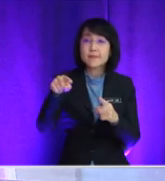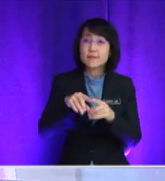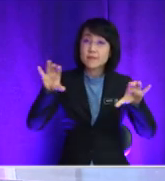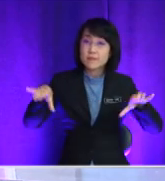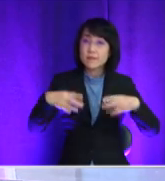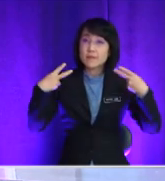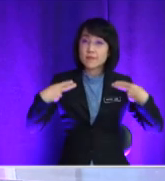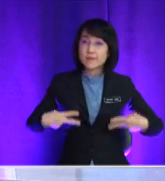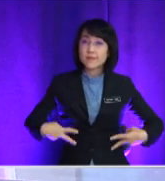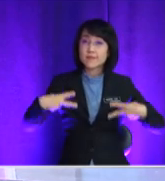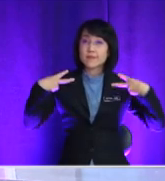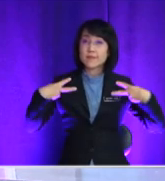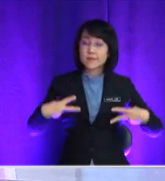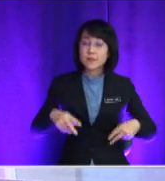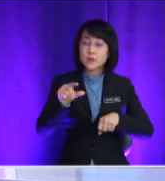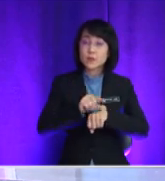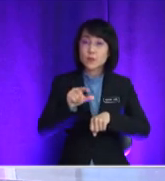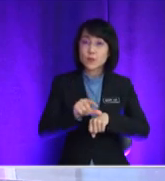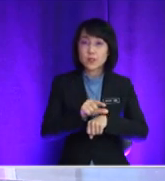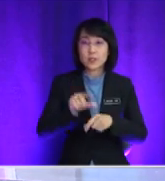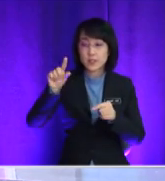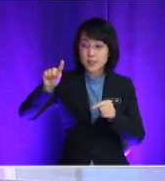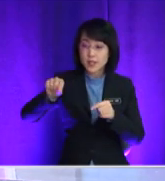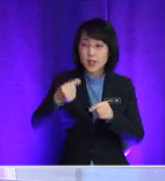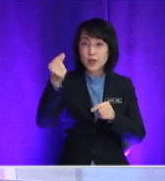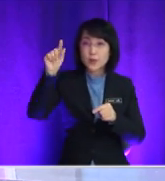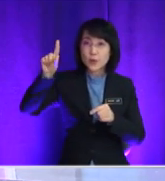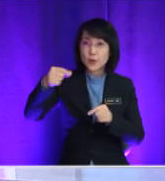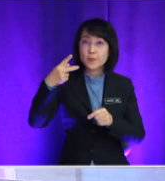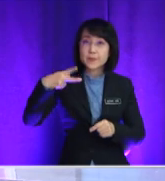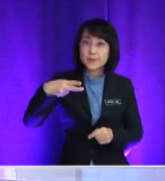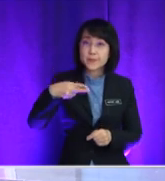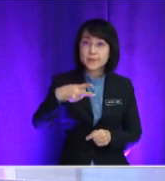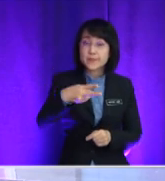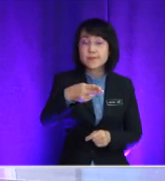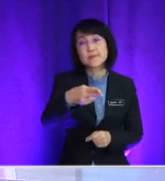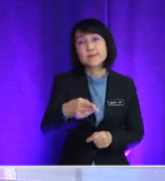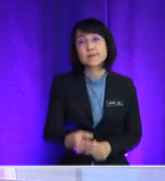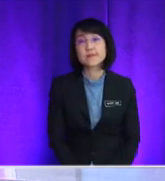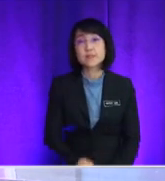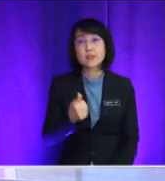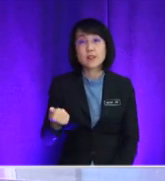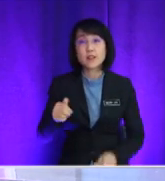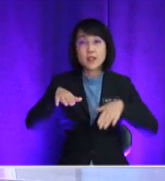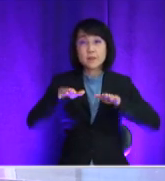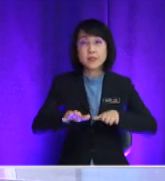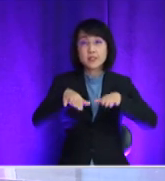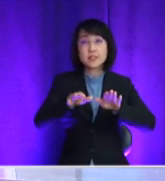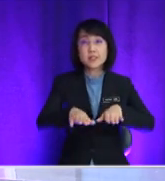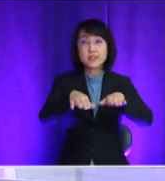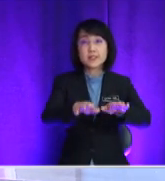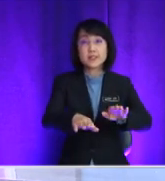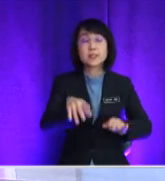kita bermain dengan alat yang tajam seperti jarum peniti gunting dan juga seperti alat time amazing jahit